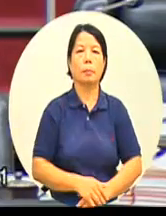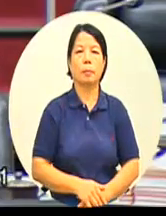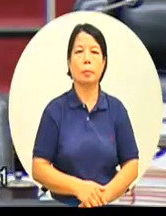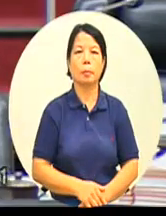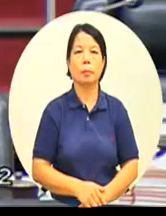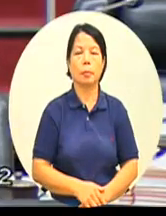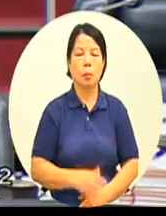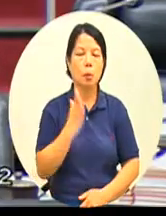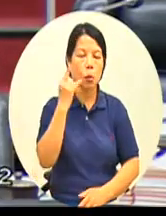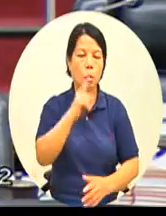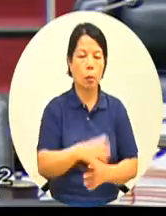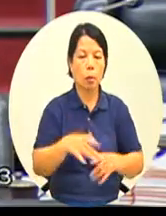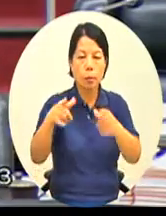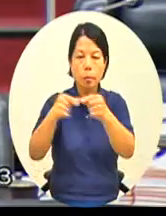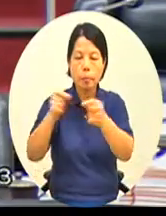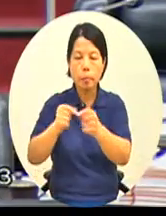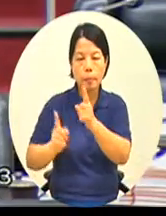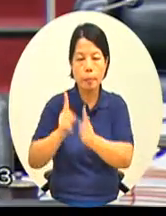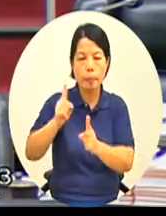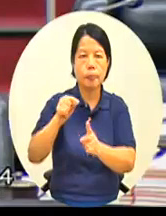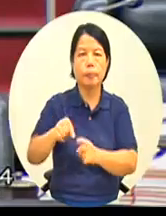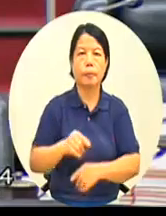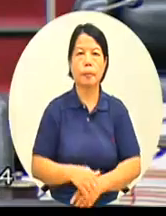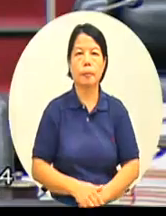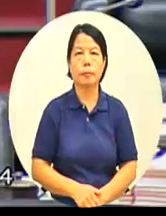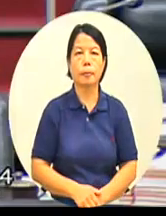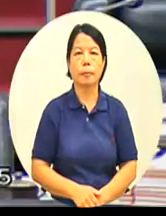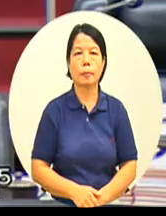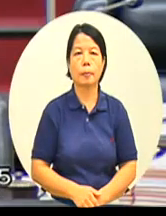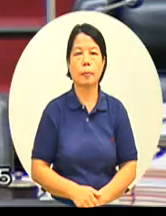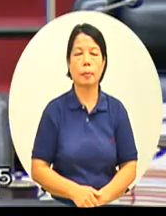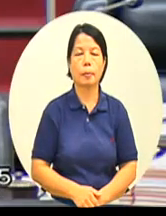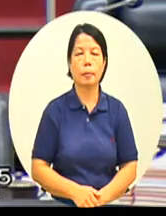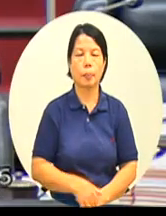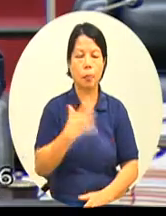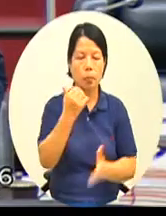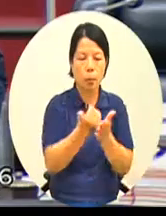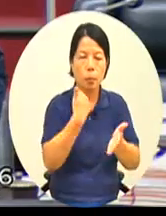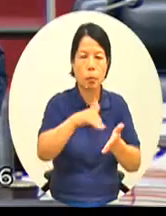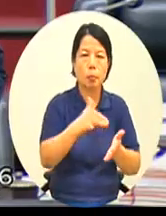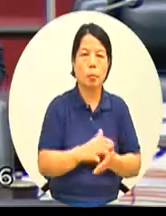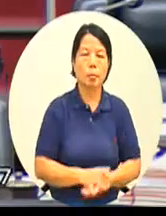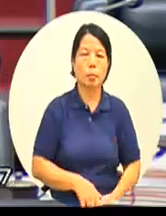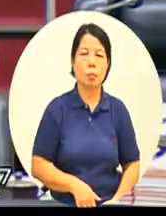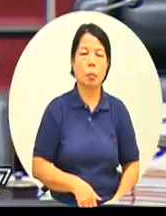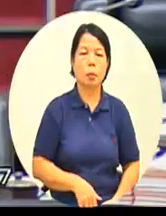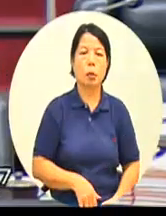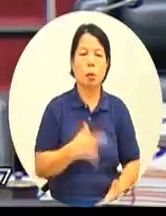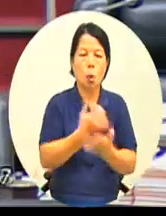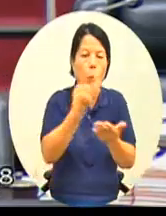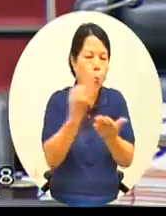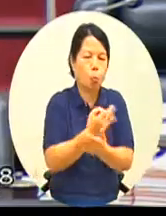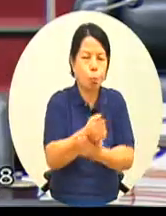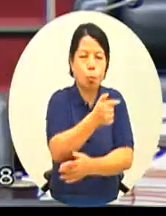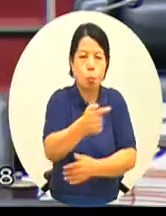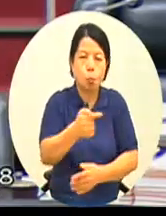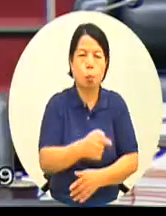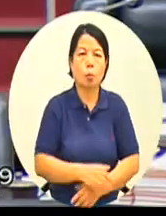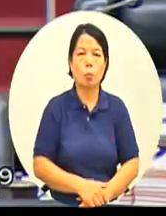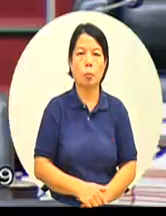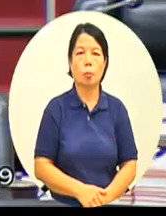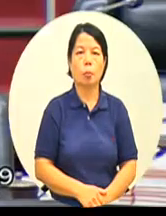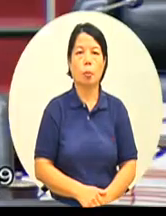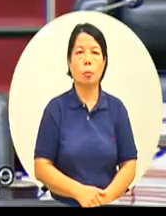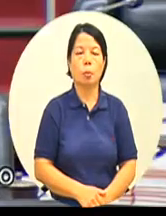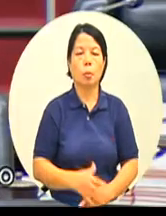如果跟日本来比较的话，我们的预算是蛮严重的不足啊。那我们那跟日本比是，